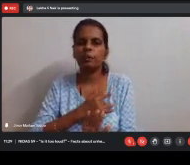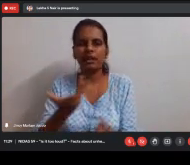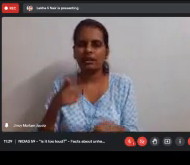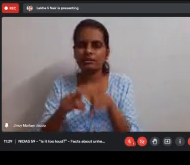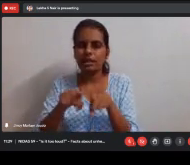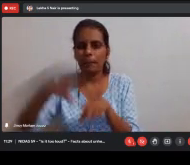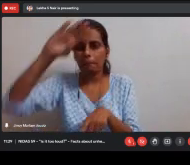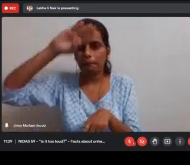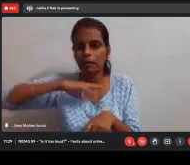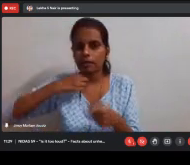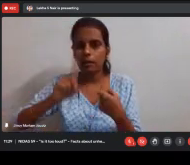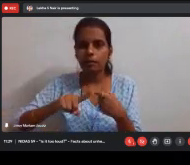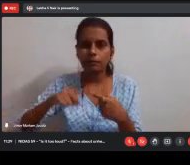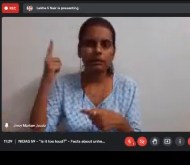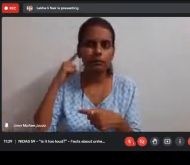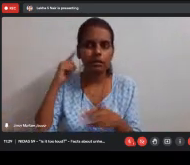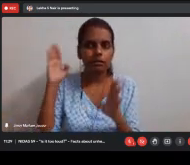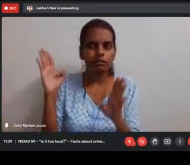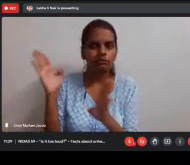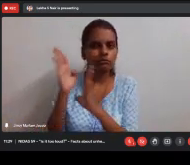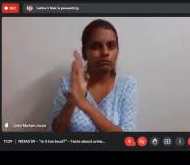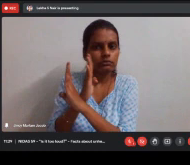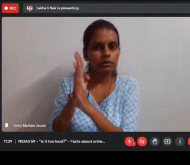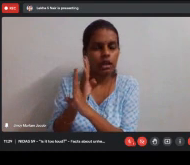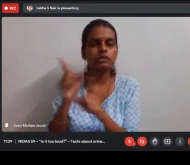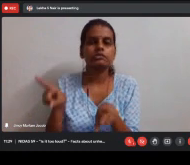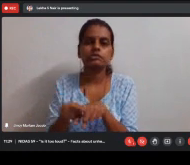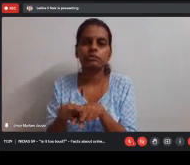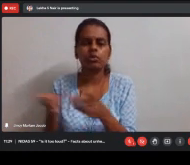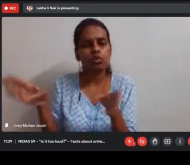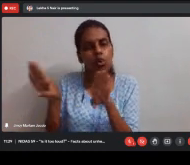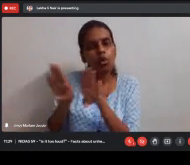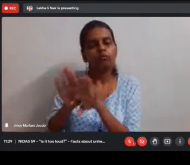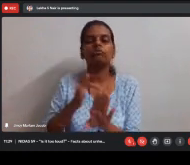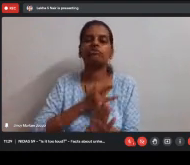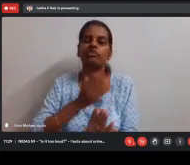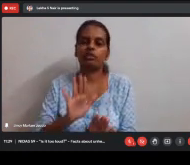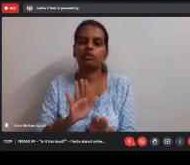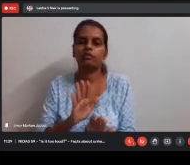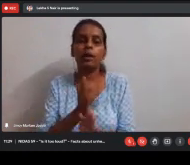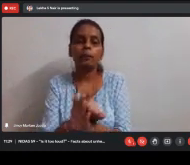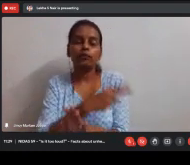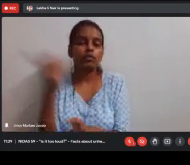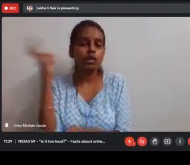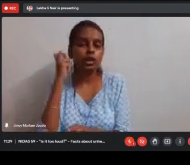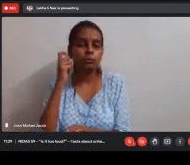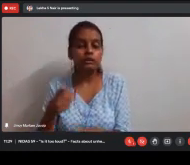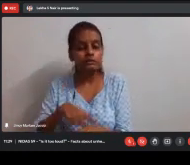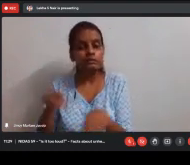അല്ലെങ്കിൽ നോയ്സ് നിന്നതിന് ശേഷവും അല്ലെങ്കിൽ ആ നോയ്സിൽ നിന്നും പുറത്ത് വന്നതിന് ശേഷവും നമുക്ക് കേൾക്കാനുള്ള ബുദ്ധിമുട്ട്,